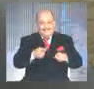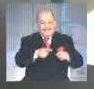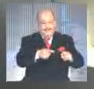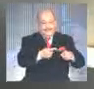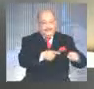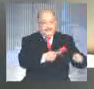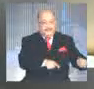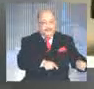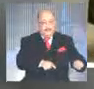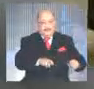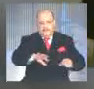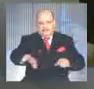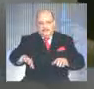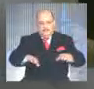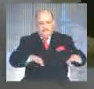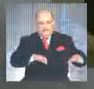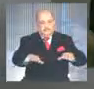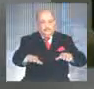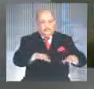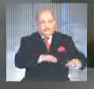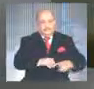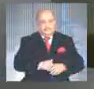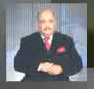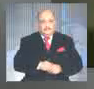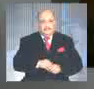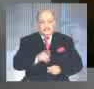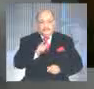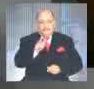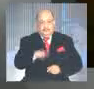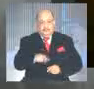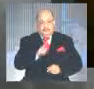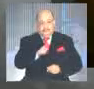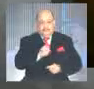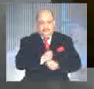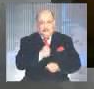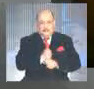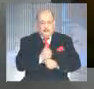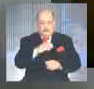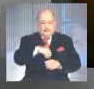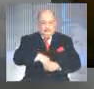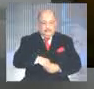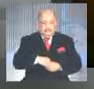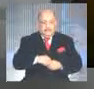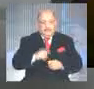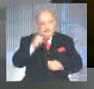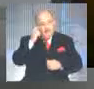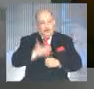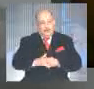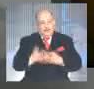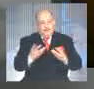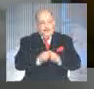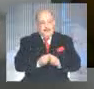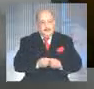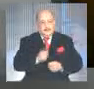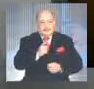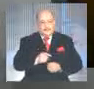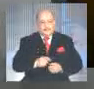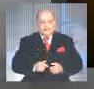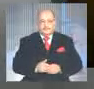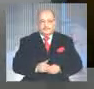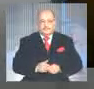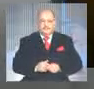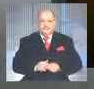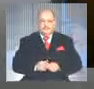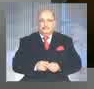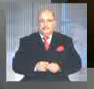المركز ظروف جعلته يتخطى جميع الصعوبات. ساعات مثال تجيني ظروف هيك